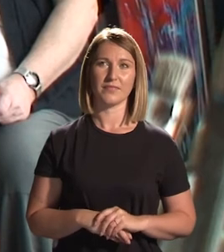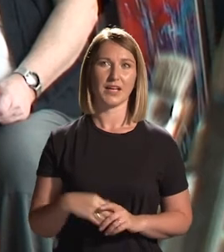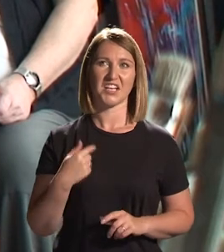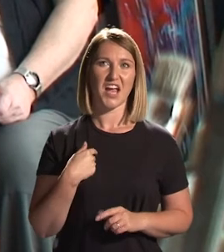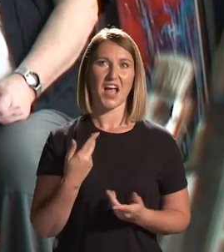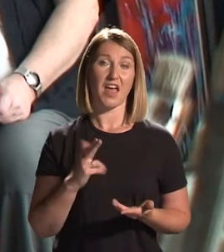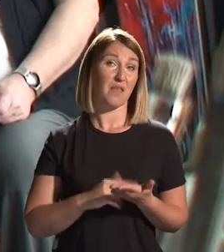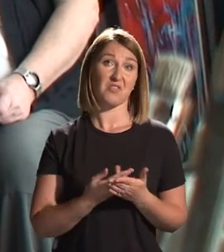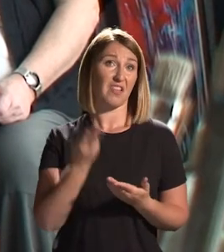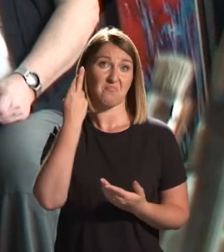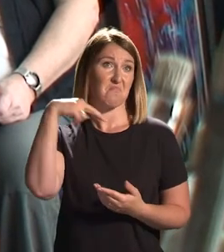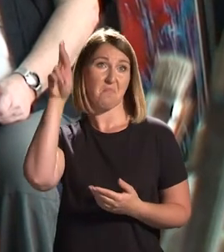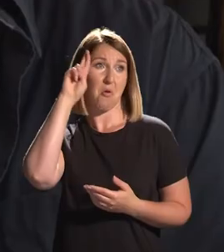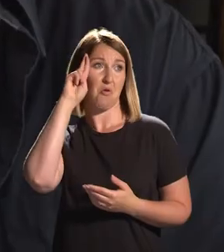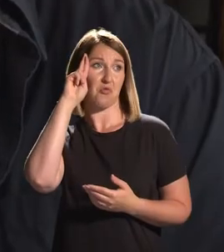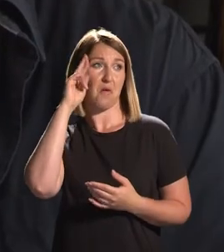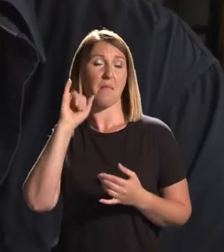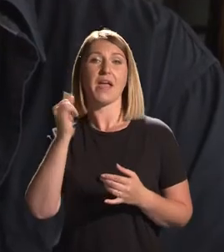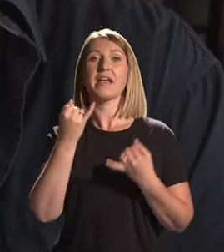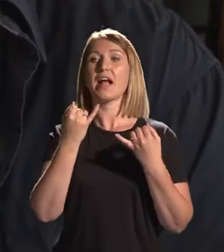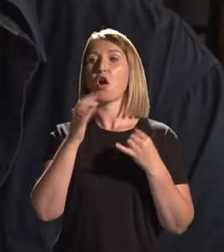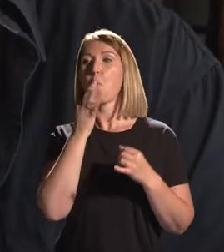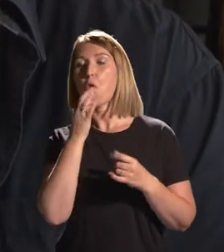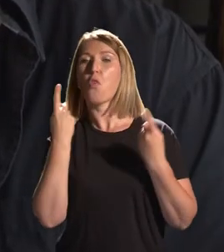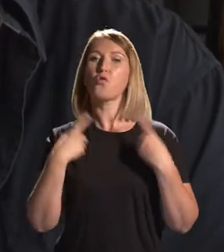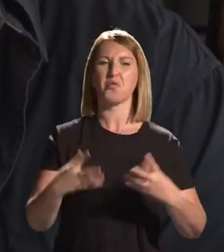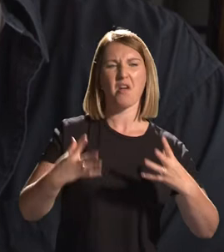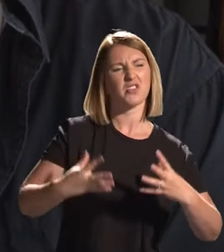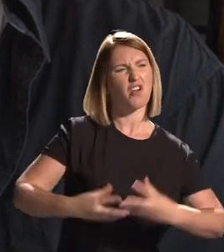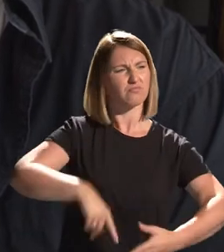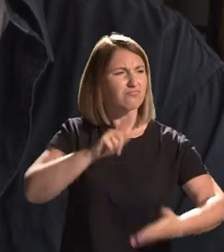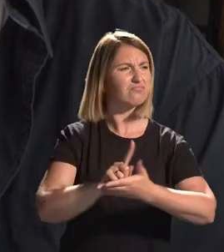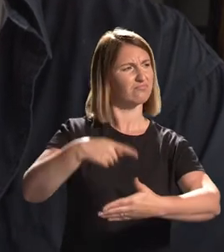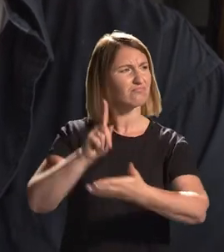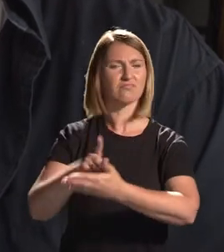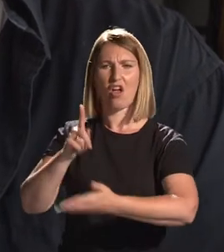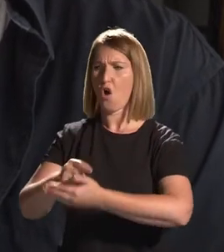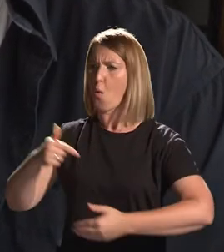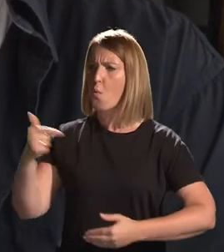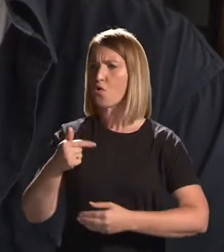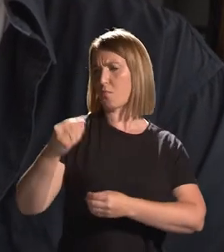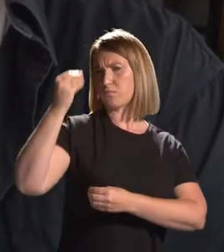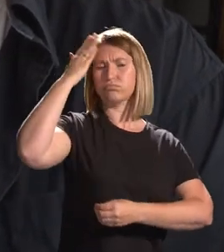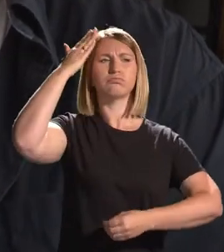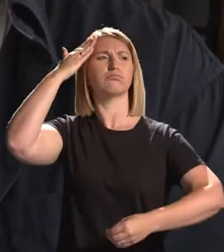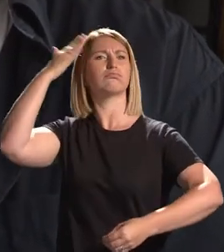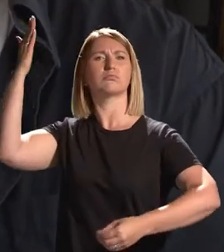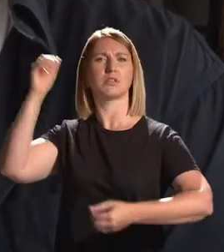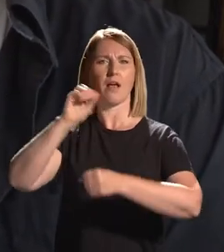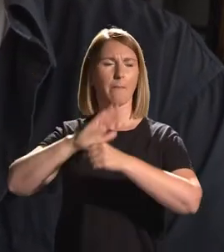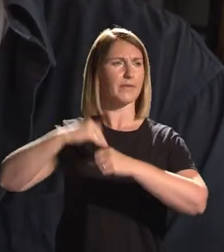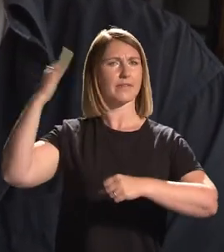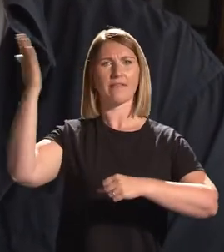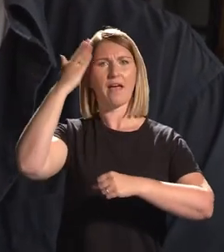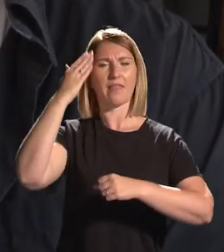mnie chęć zaistnienia. A to młodzi mają przede wszystkim, w końcu, żeby wybuchnąć, żeby po prostu zostać zaraz gdzieś